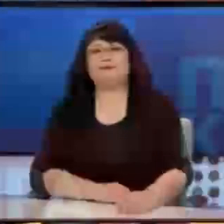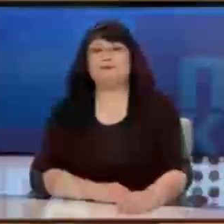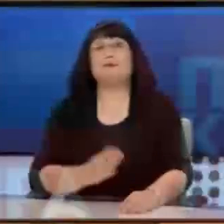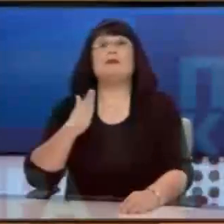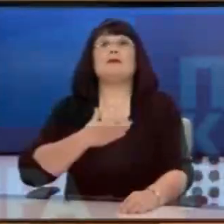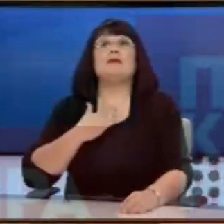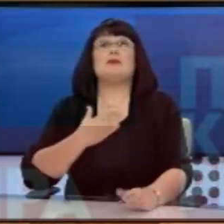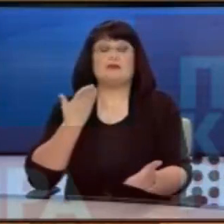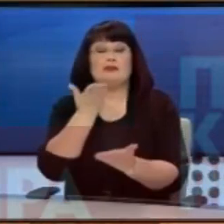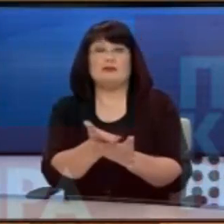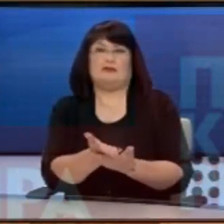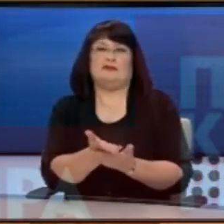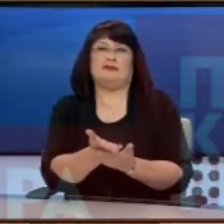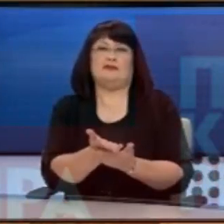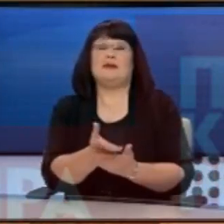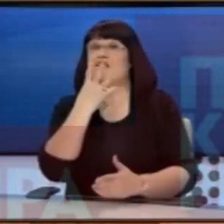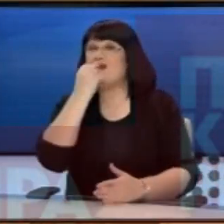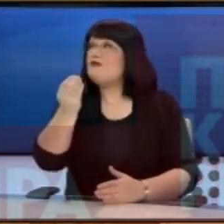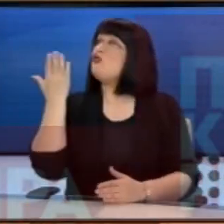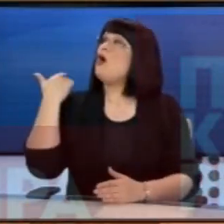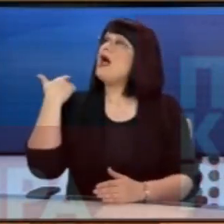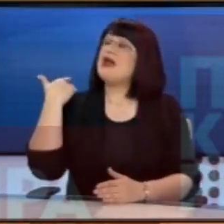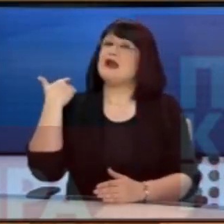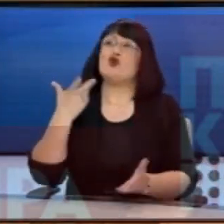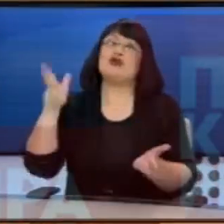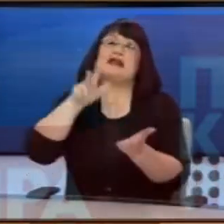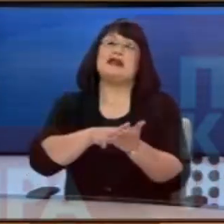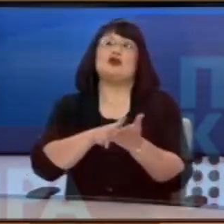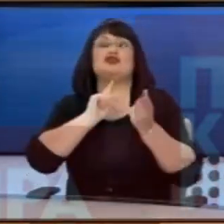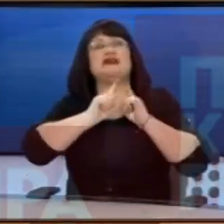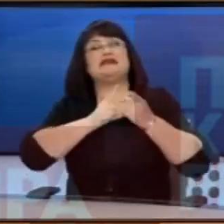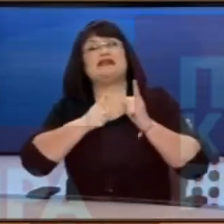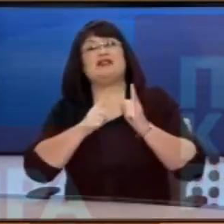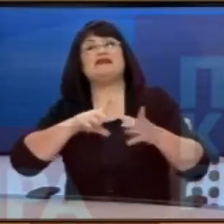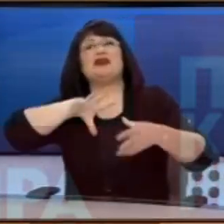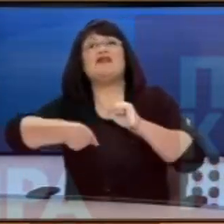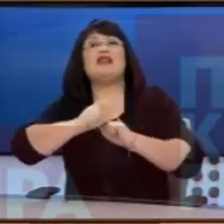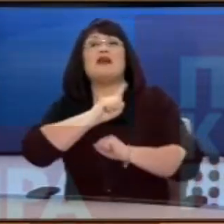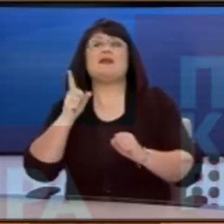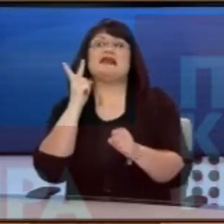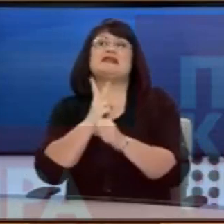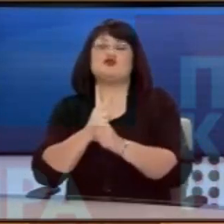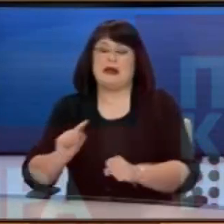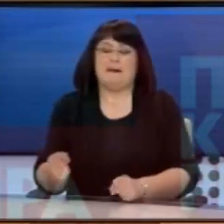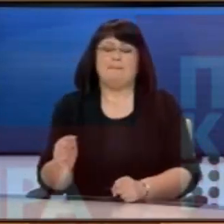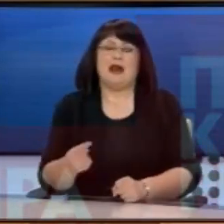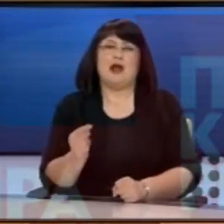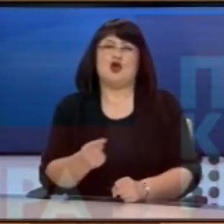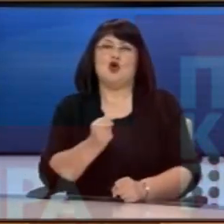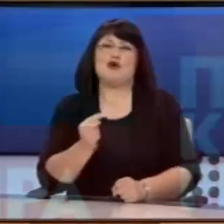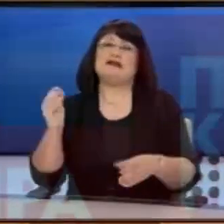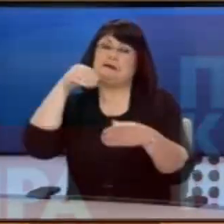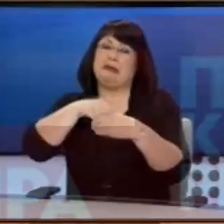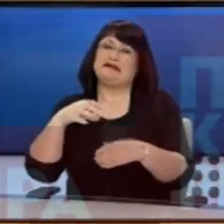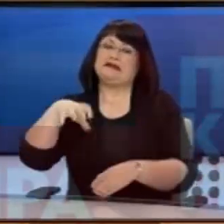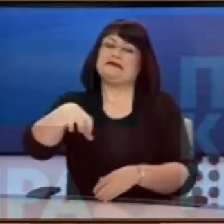Είναι δικό μας αίτημα, κύριε, της κυβέρνησης, από το Φεβρουάριο, η κύρωση της σύμβασης κατά της βίας και της σεξουαλικής παρενόχλησης στους